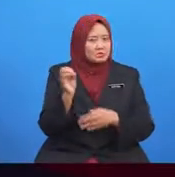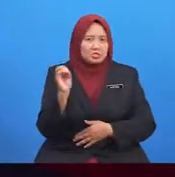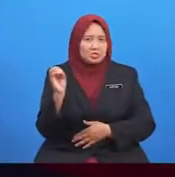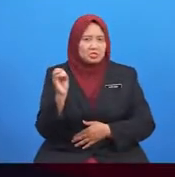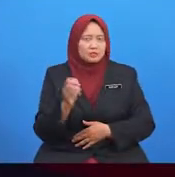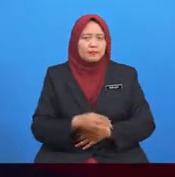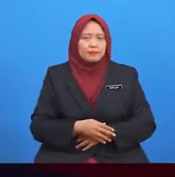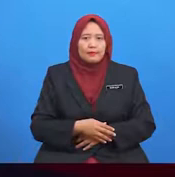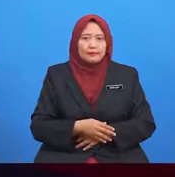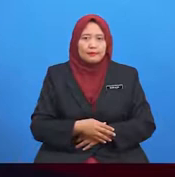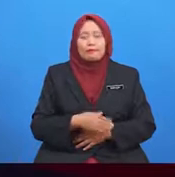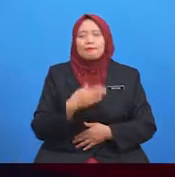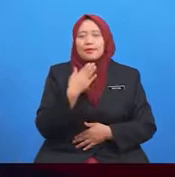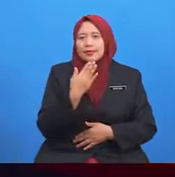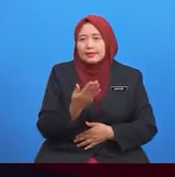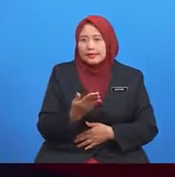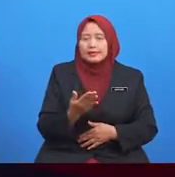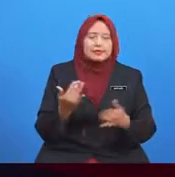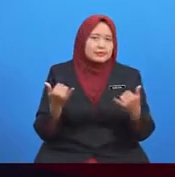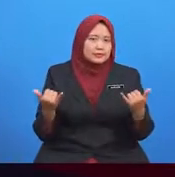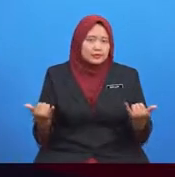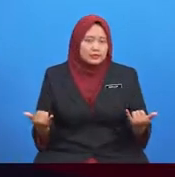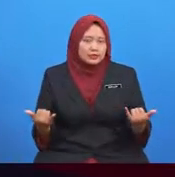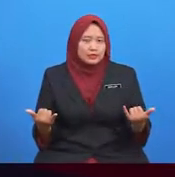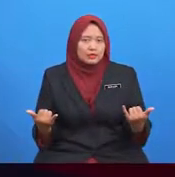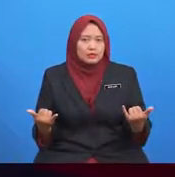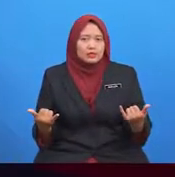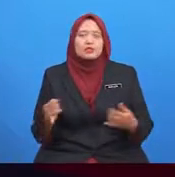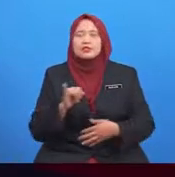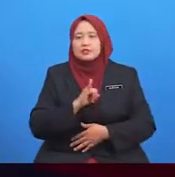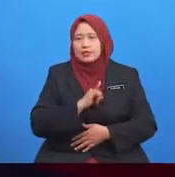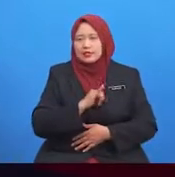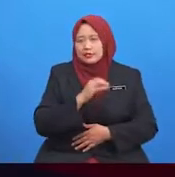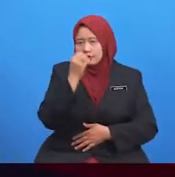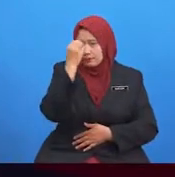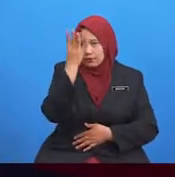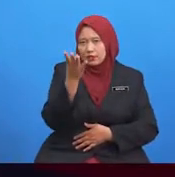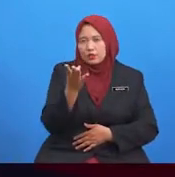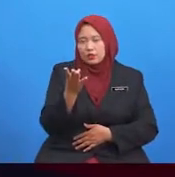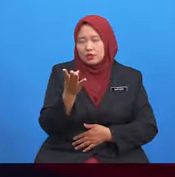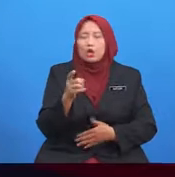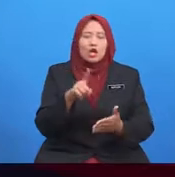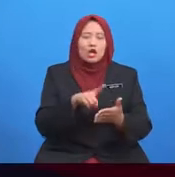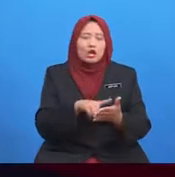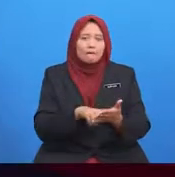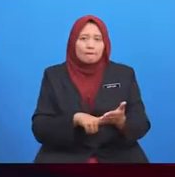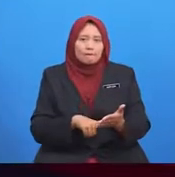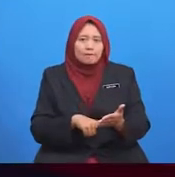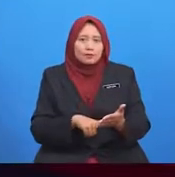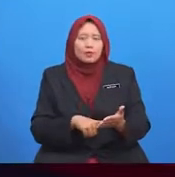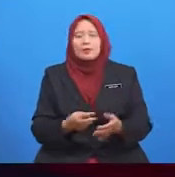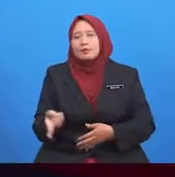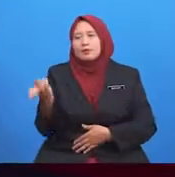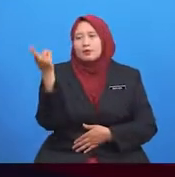Baiklah, sekarang cikgu akan terangkan dengan terperinci apakah perkara yang perlu murid-murid